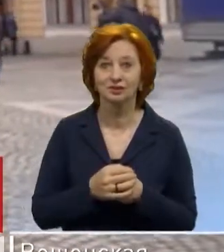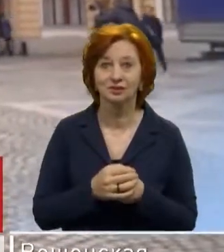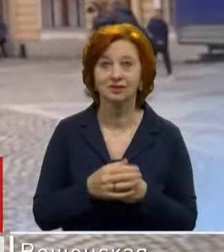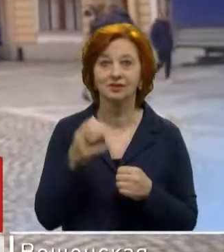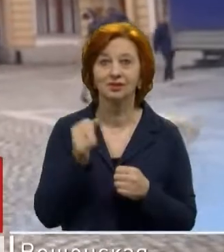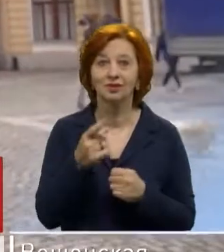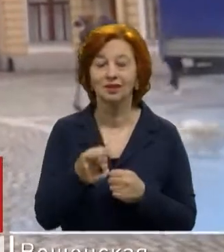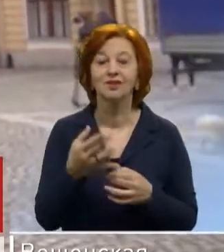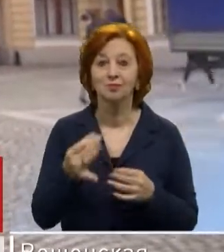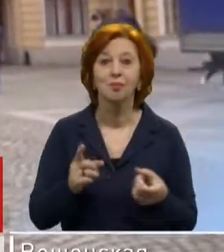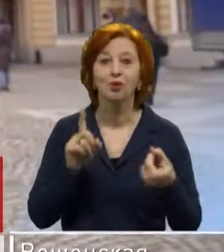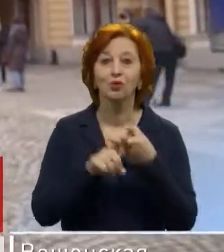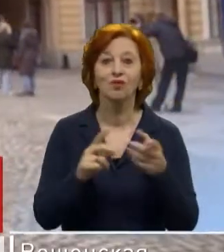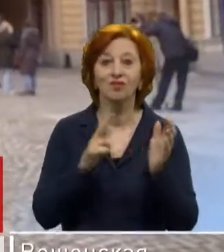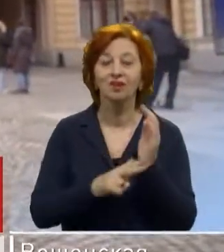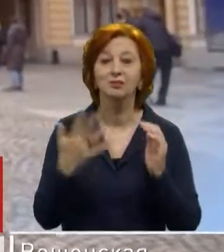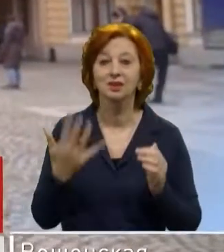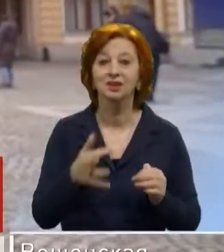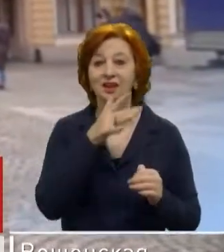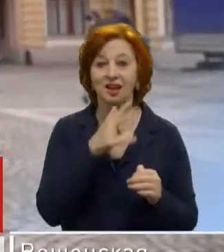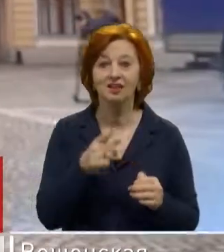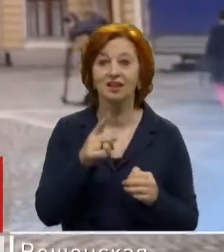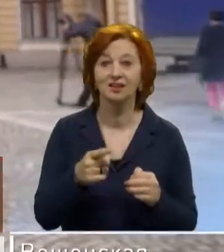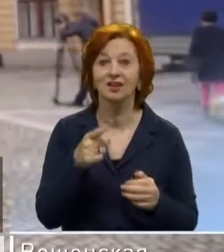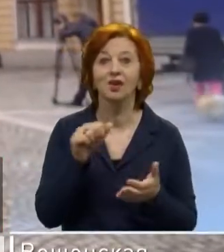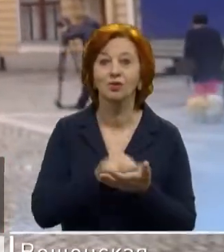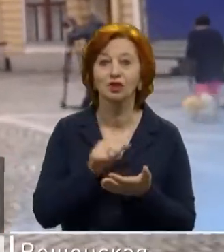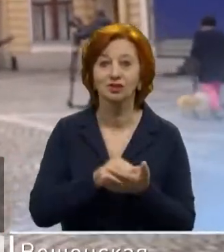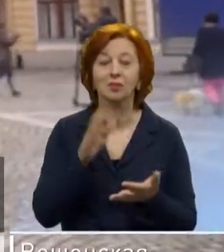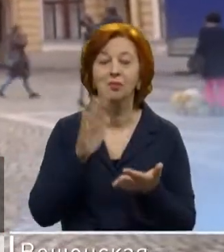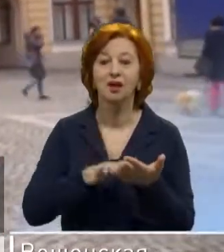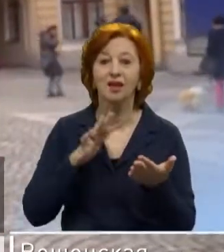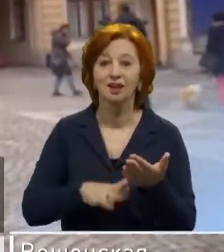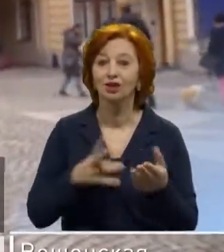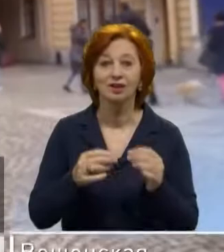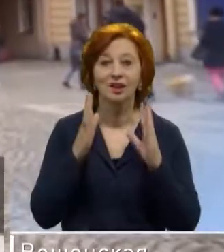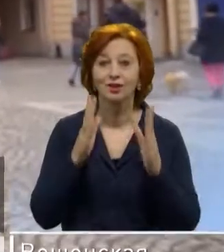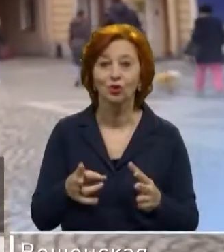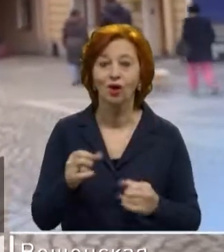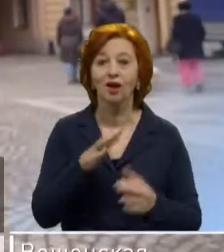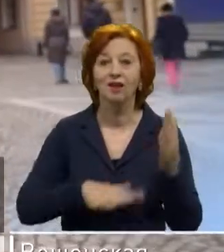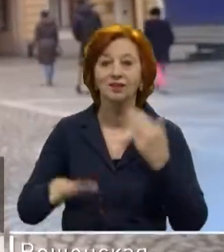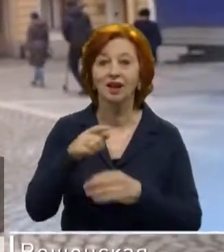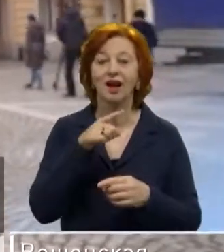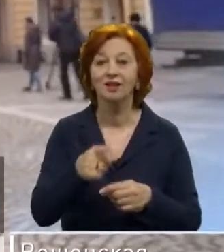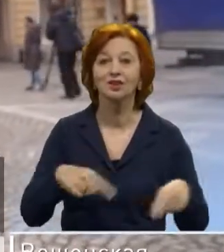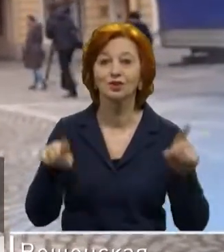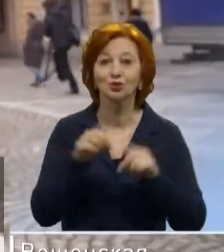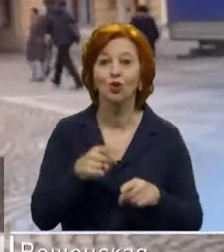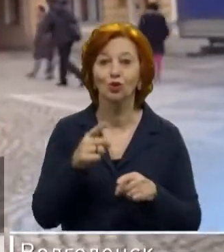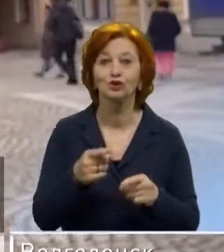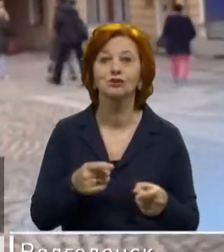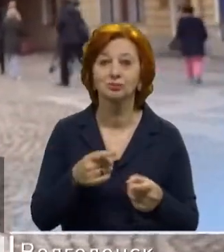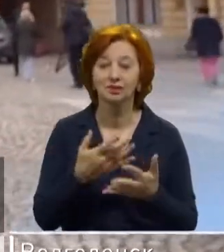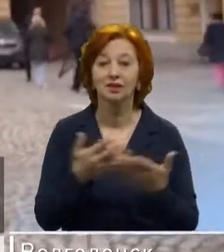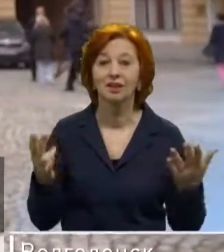Мероприятия, приуроченные к 85-летнему юбилею Ростовской области, продолжаются и не только на Донской земле, а теперь еще и в городе на Неве.